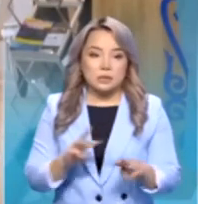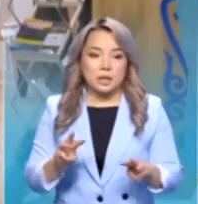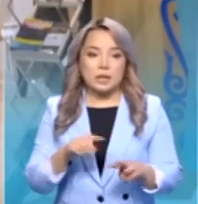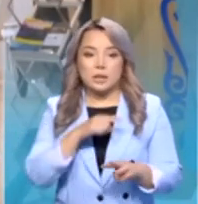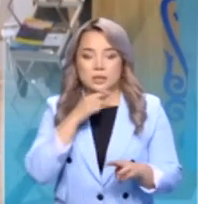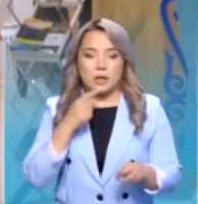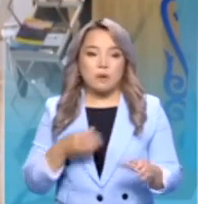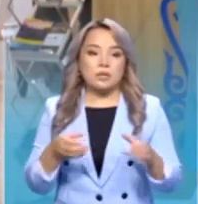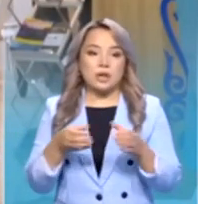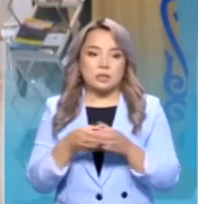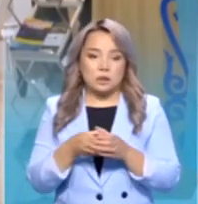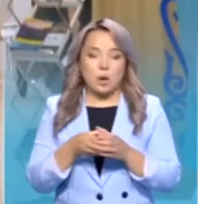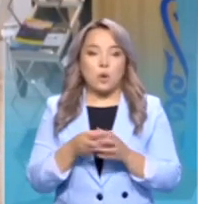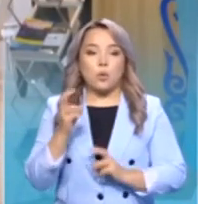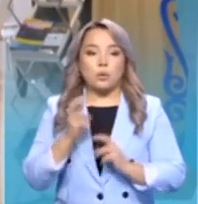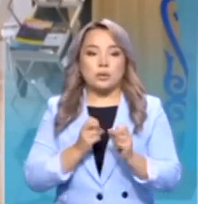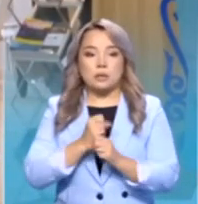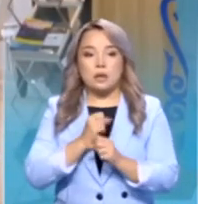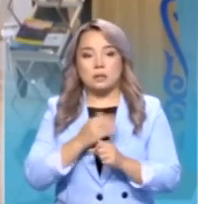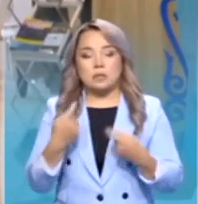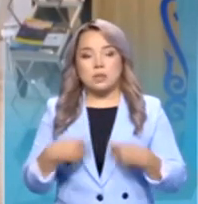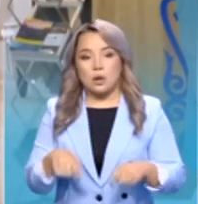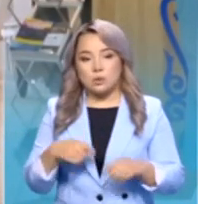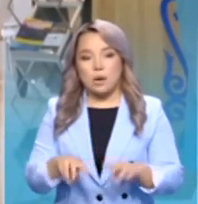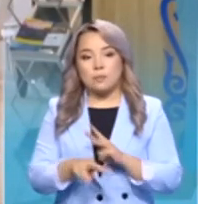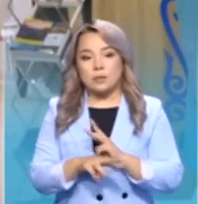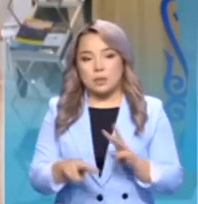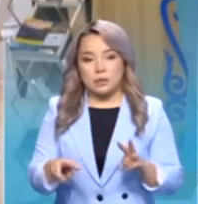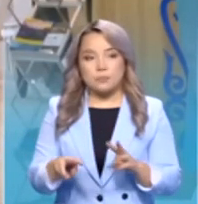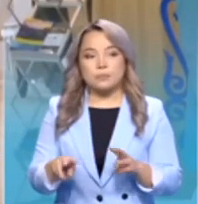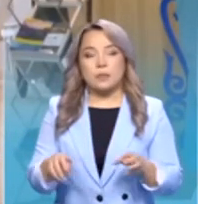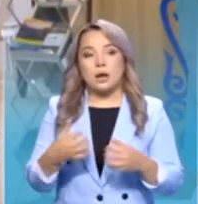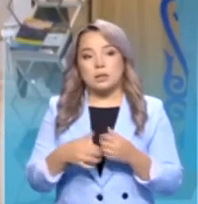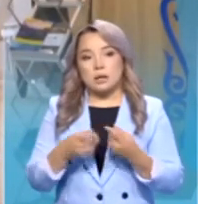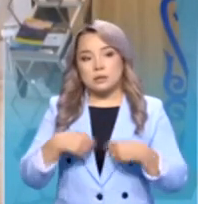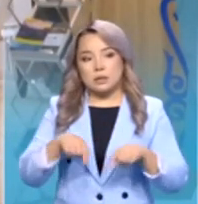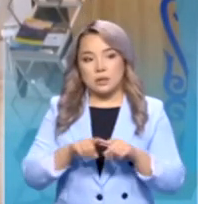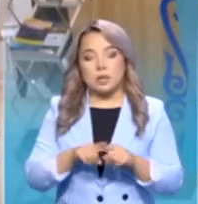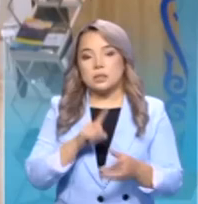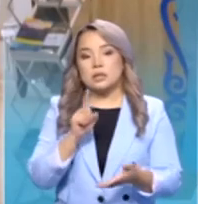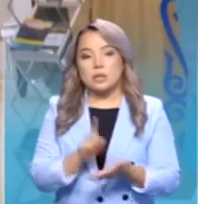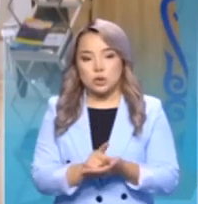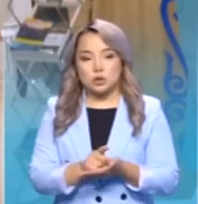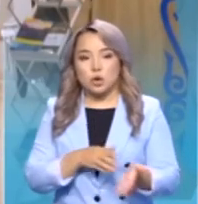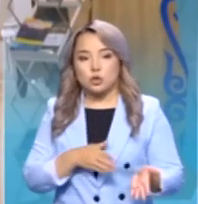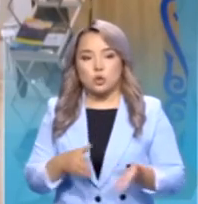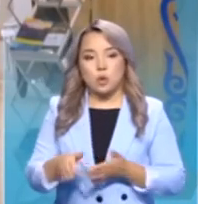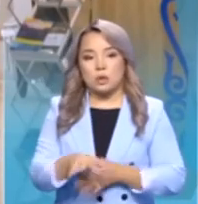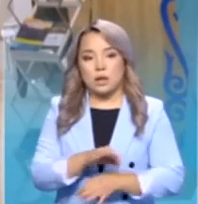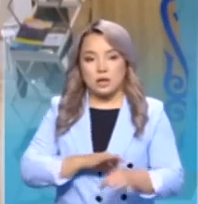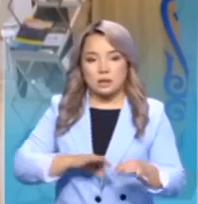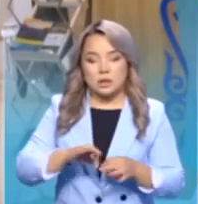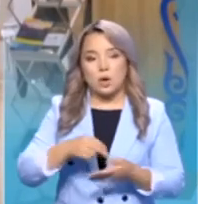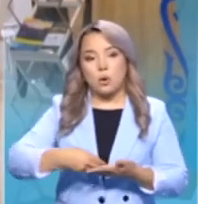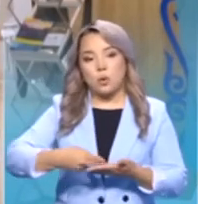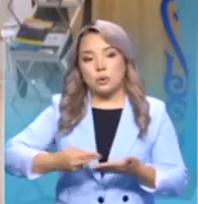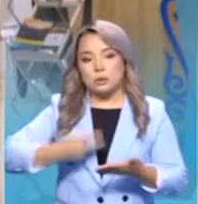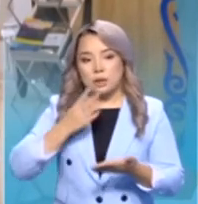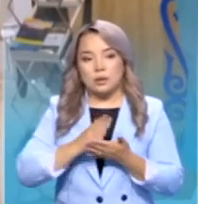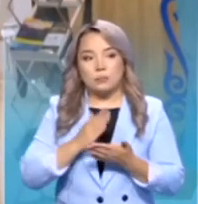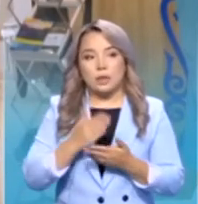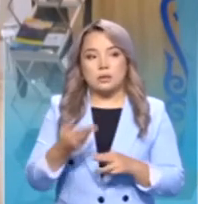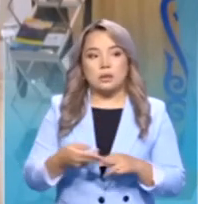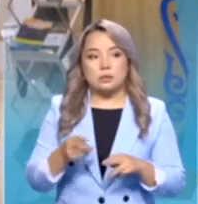Ресей Федерациясының өнеркәсіп және сауда министрлігі арасында тиісті жол картасына қол қойылып отыр. Ол жол